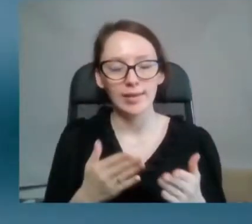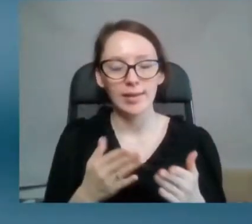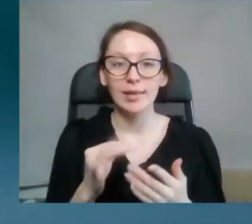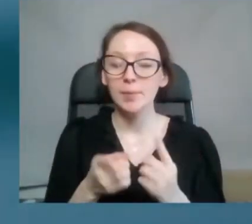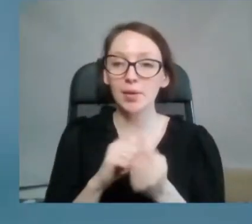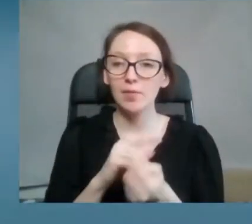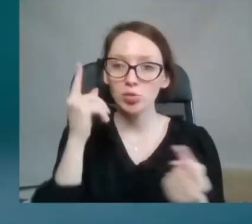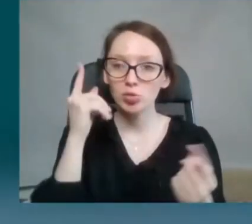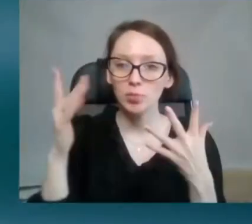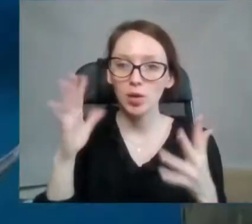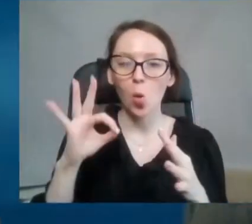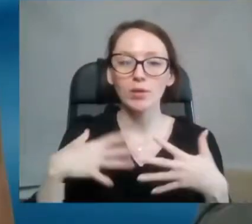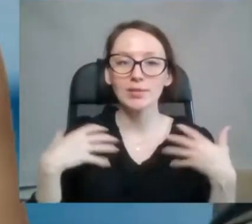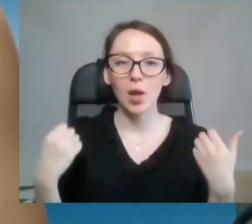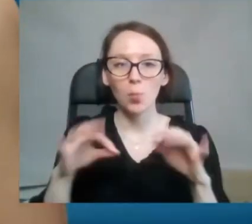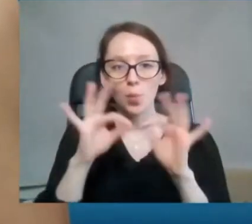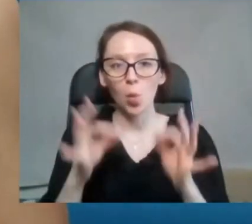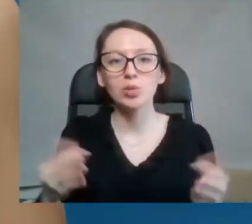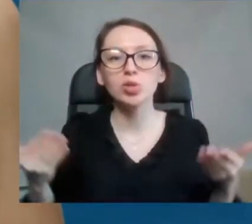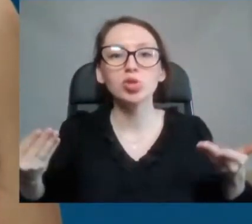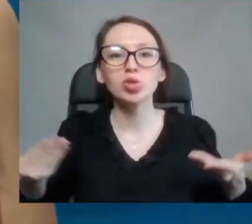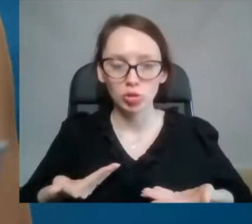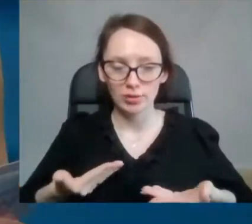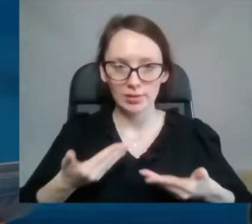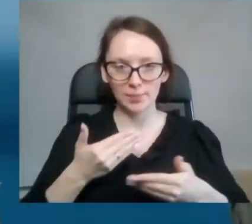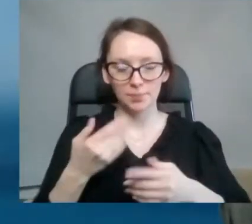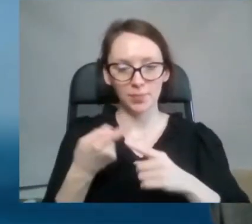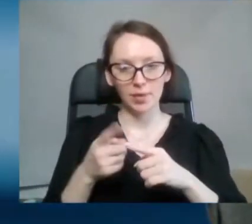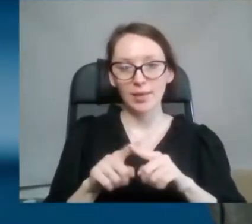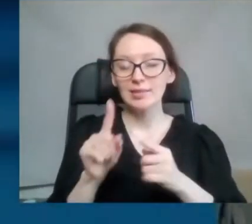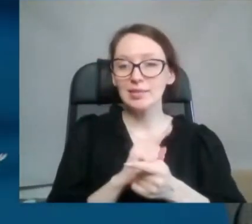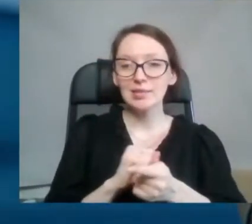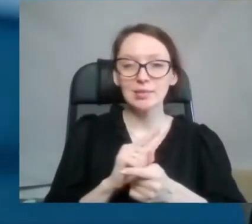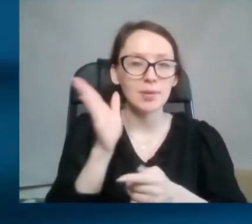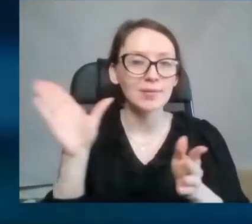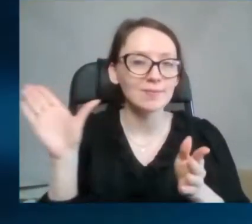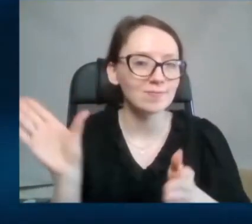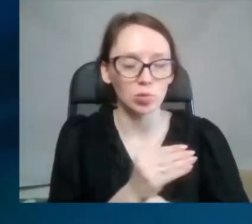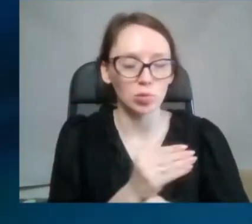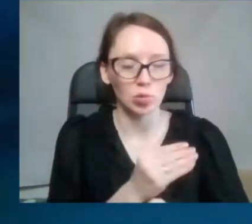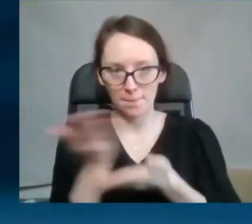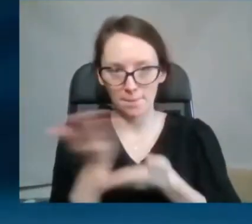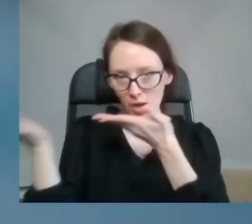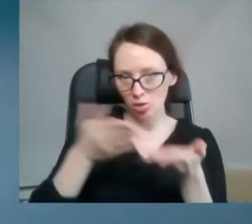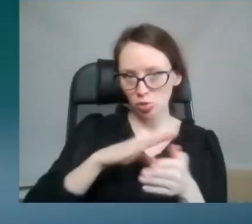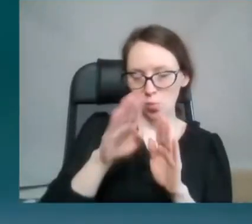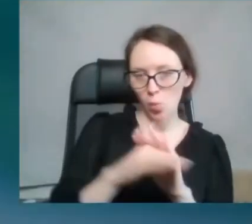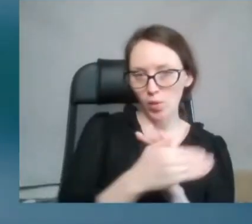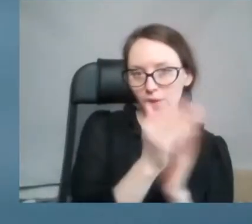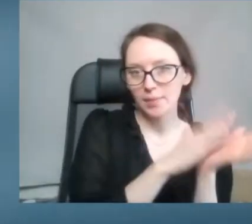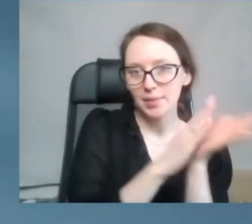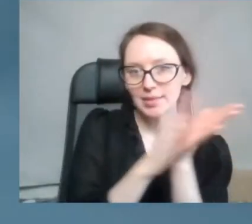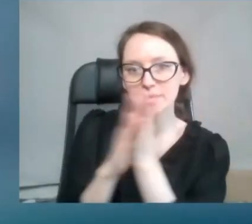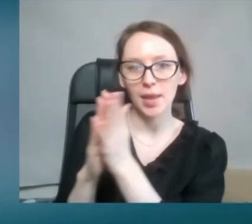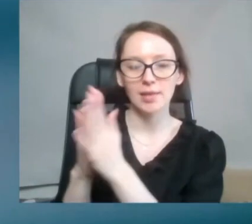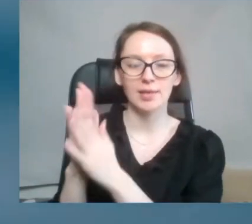образе жизни. Она изменит все. Мы приглашаем под ваши аплодисменты на сцену директора по маркетингу